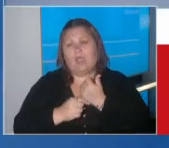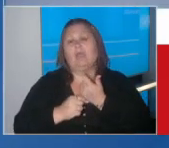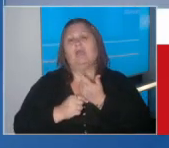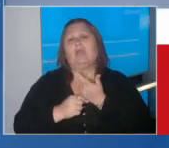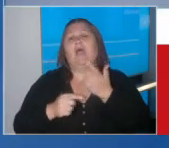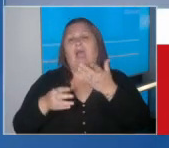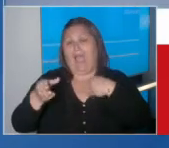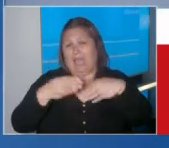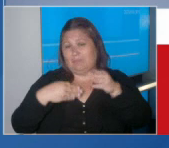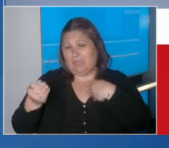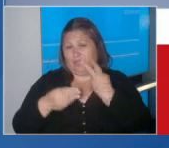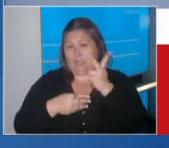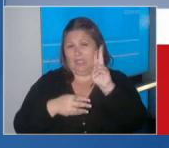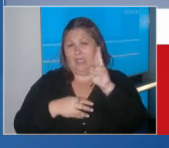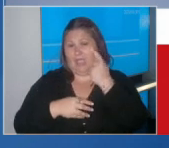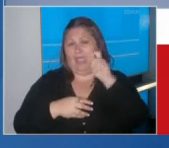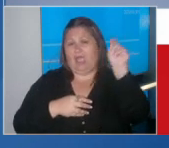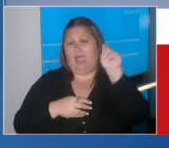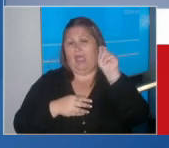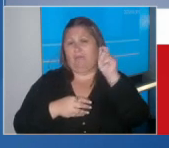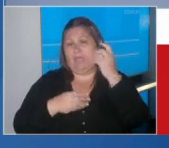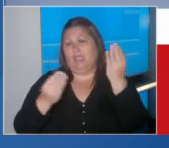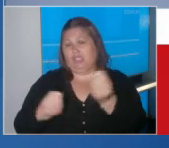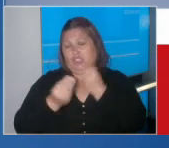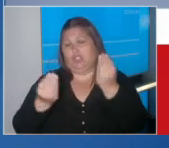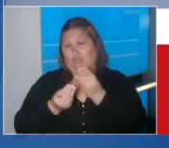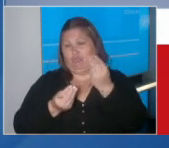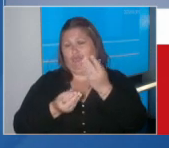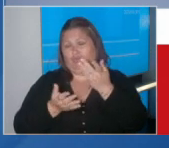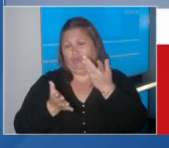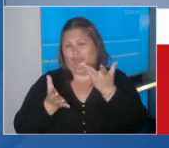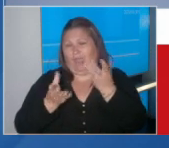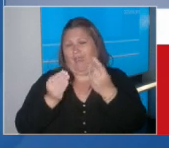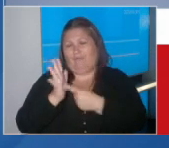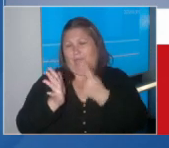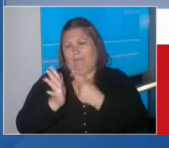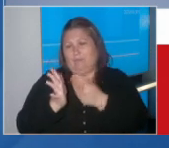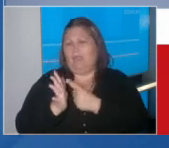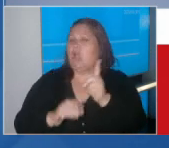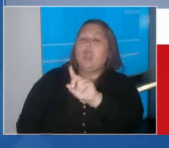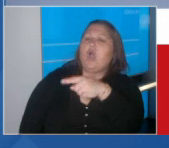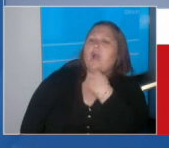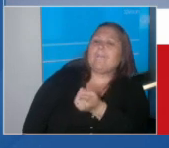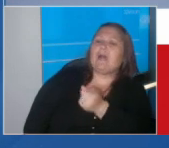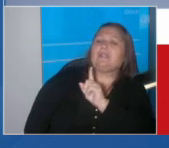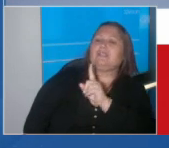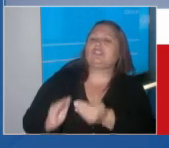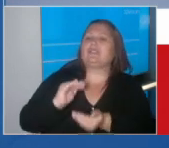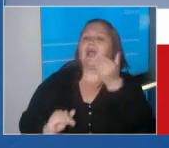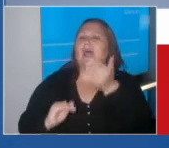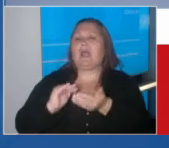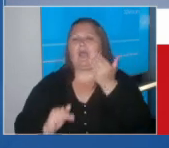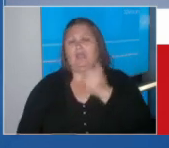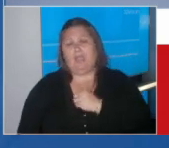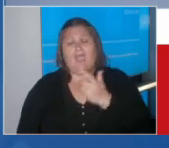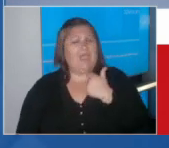מתרחק. חד פעמי יותר יקר מאשר שימוש בכלים רב פעמים. אני רוצה שנייה לעבור לגיל ולשאול אותך, איך לדעתך במפלגת